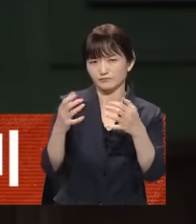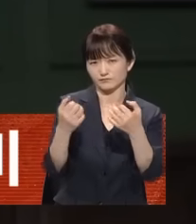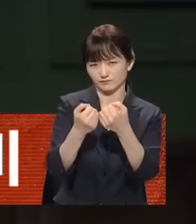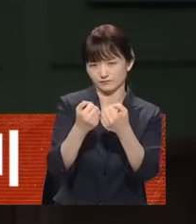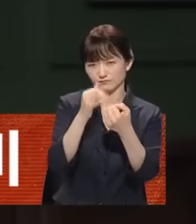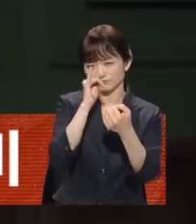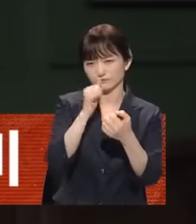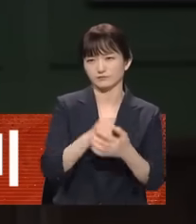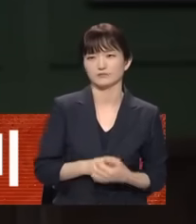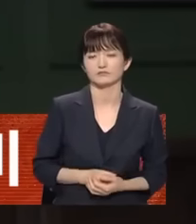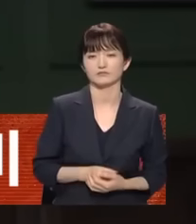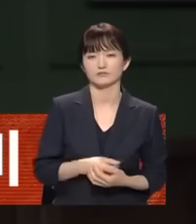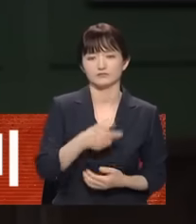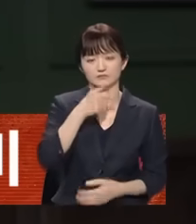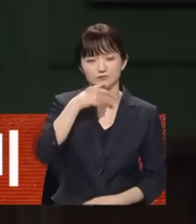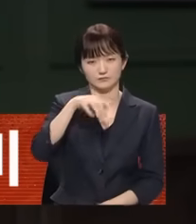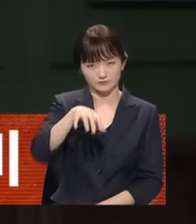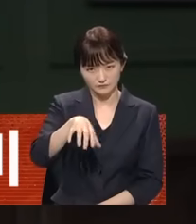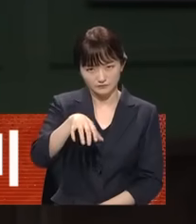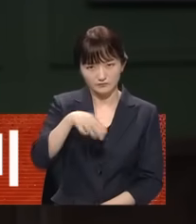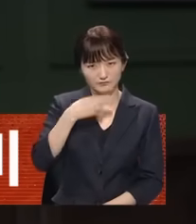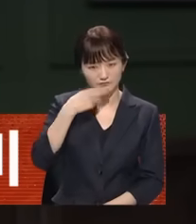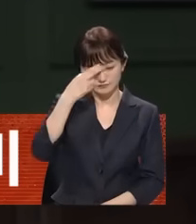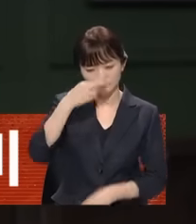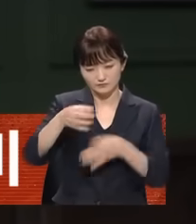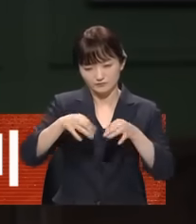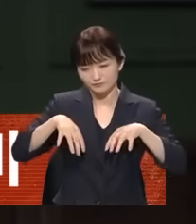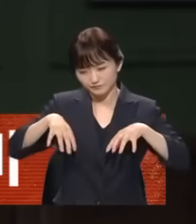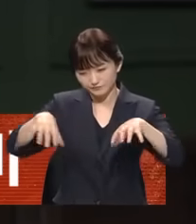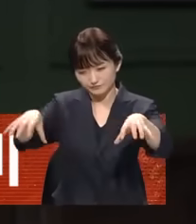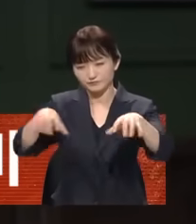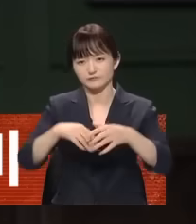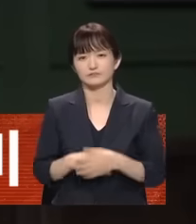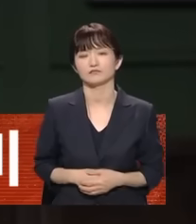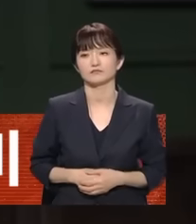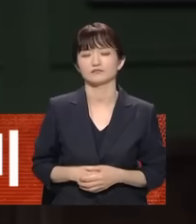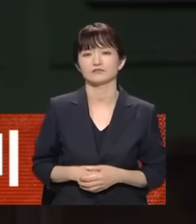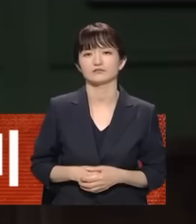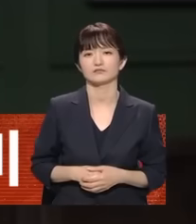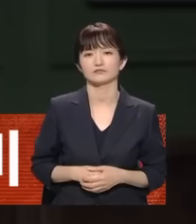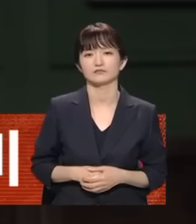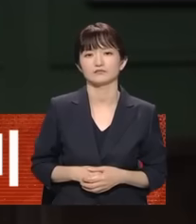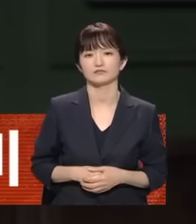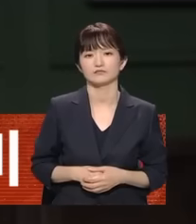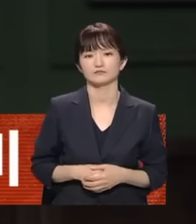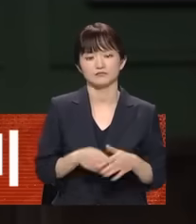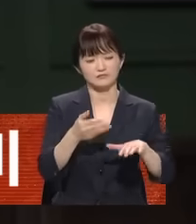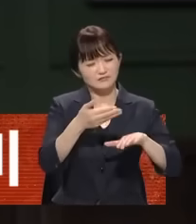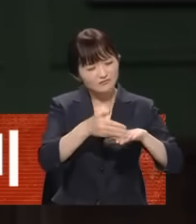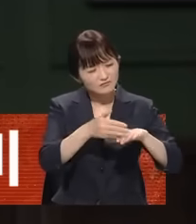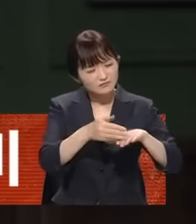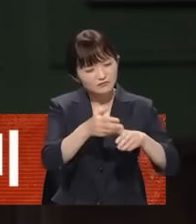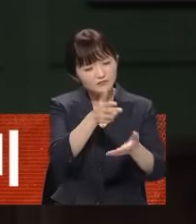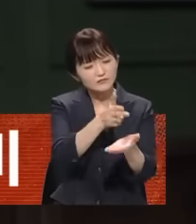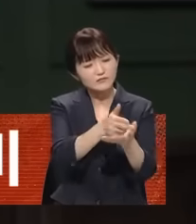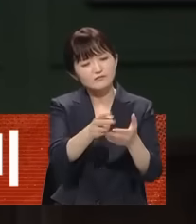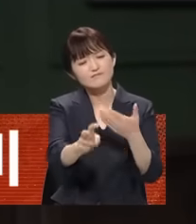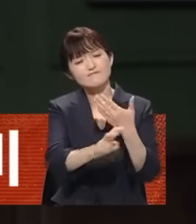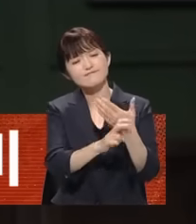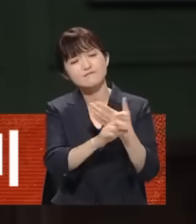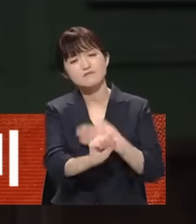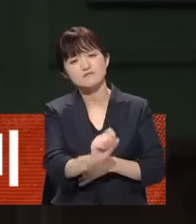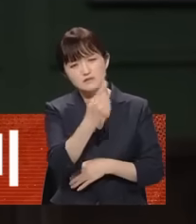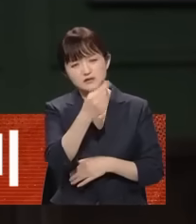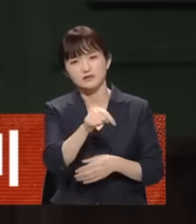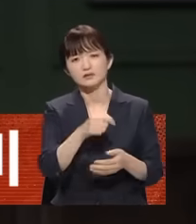수원에 한 유흥가에서 엄태웅 씨가 한 조폭과 갈등을 믿습니다 조폭이 불법주탄 문제 때문이었는데이 사건으로 지난달